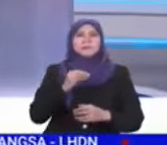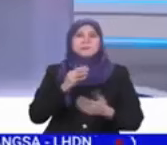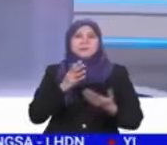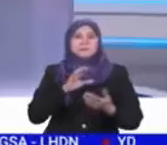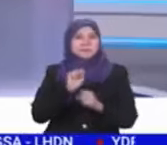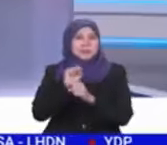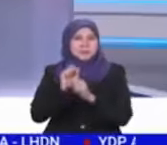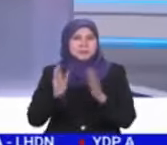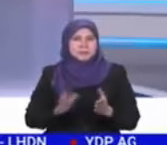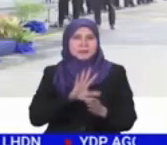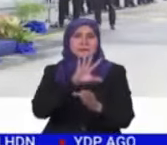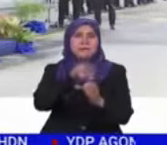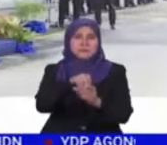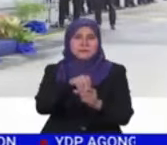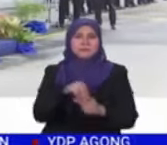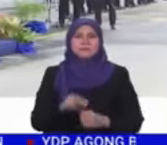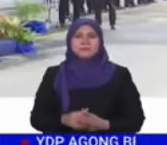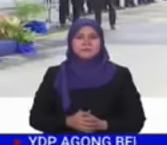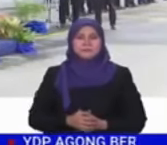terlibat.